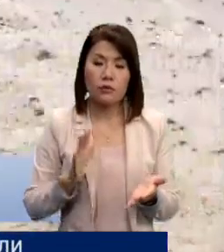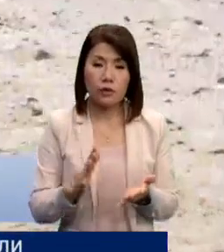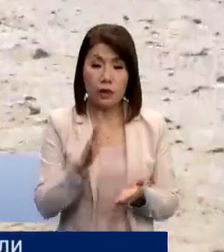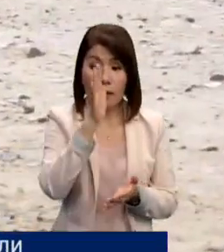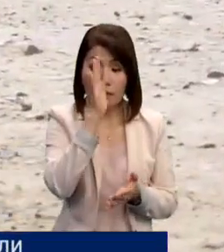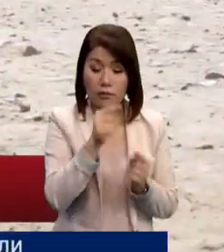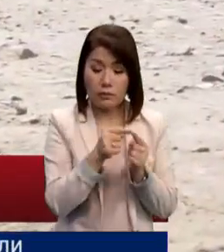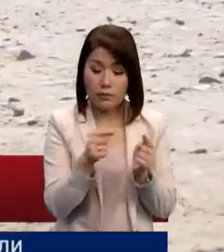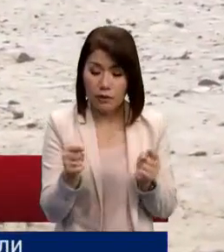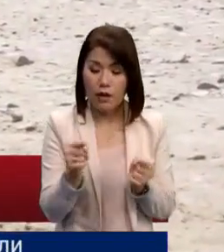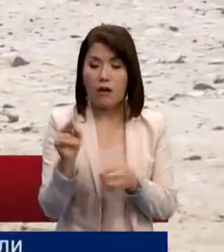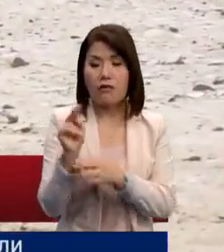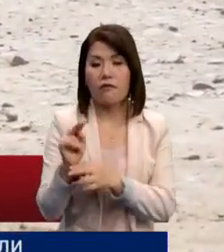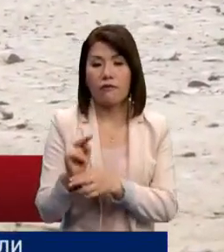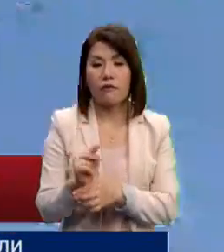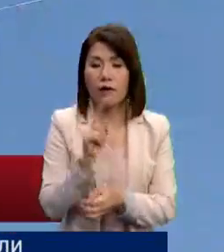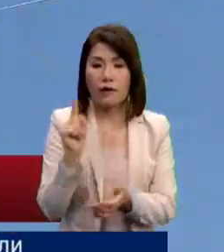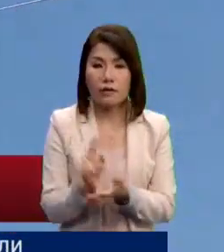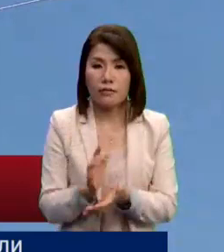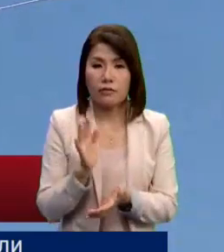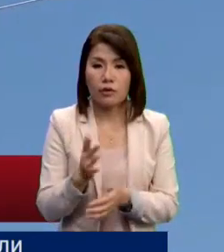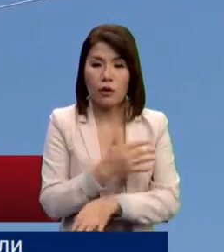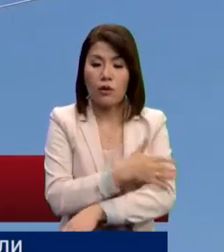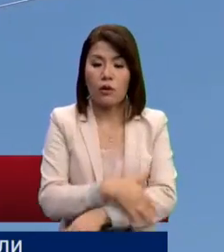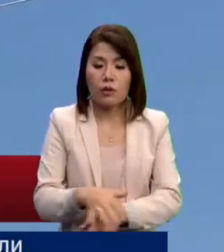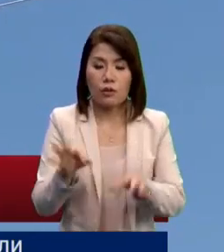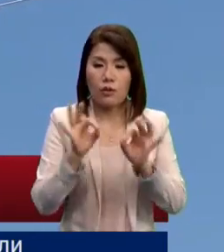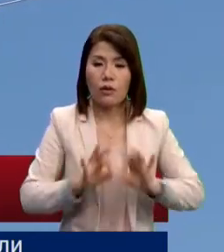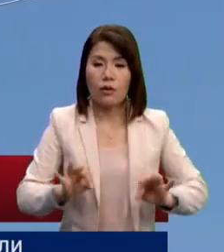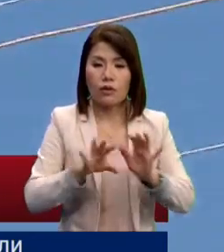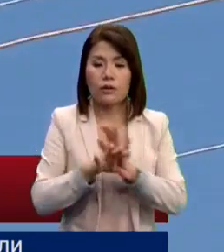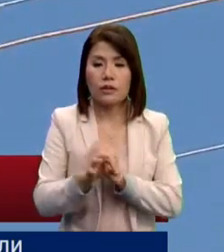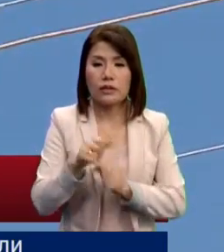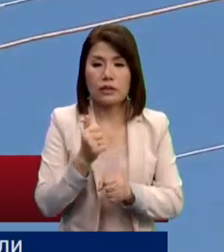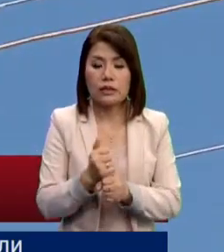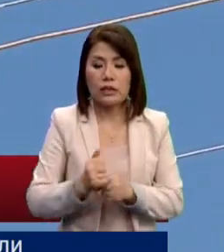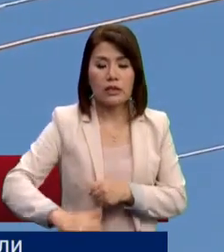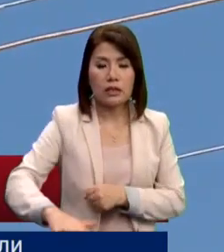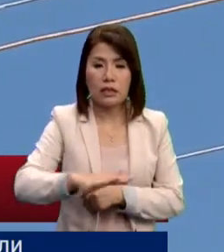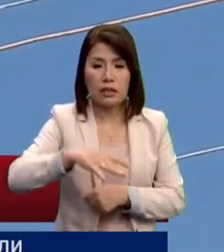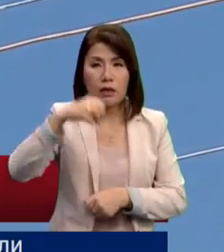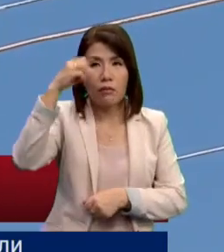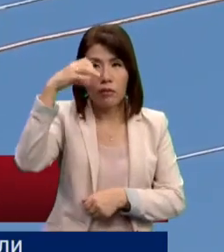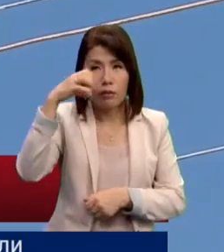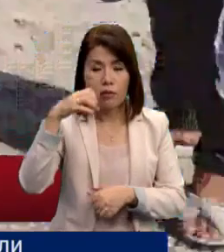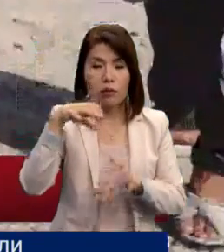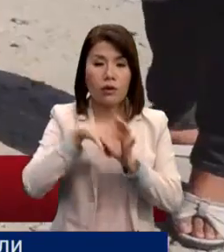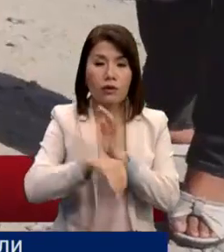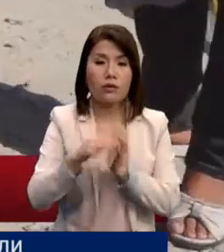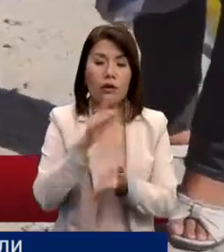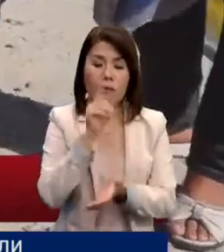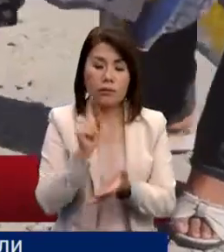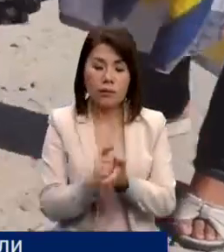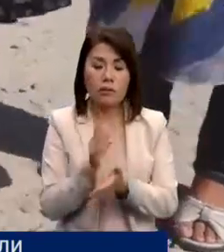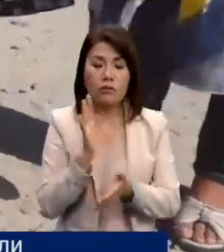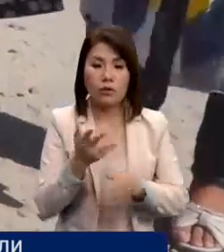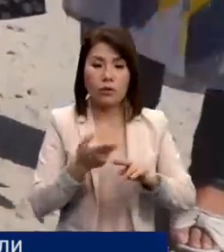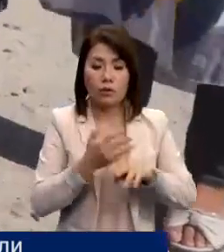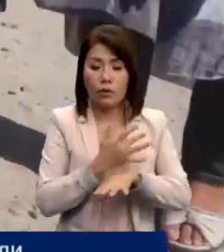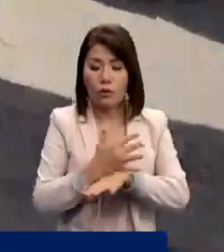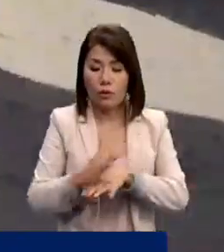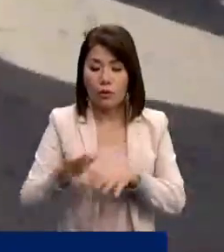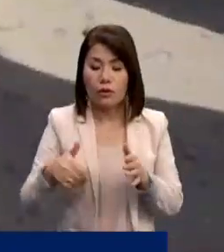асфальтталады. Тізім тізілгенде әуелі жолы мүлдем жоқ көшелер негізге алынды дейді әкімдік. Ал алқаптағы көше жарығын жоспарға енгіздік деп сендірді. Демек, ол күнге дейін